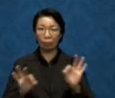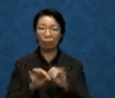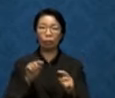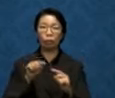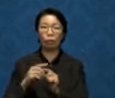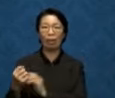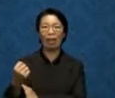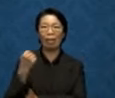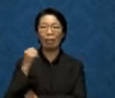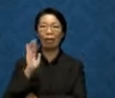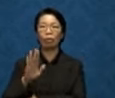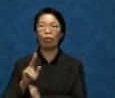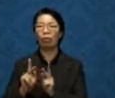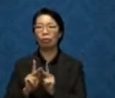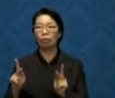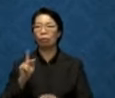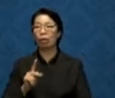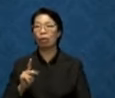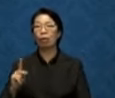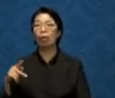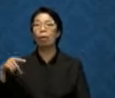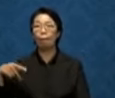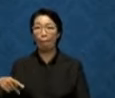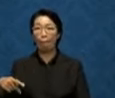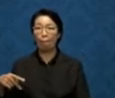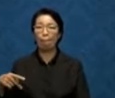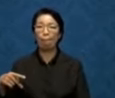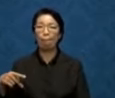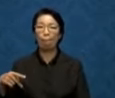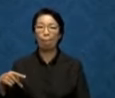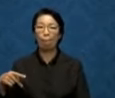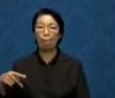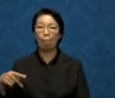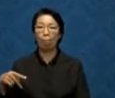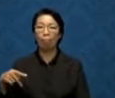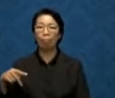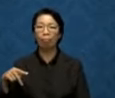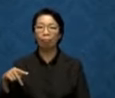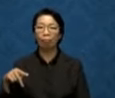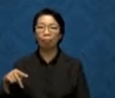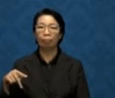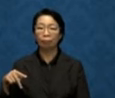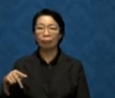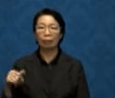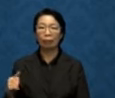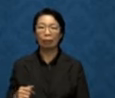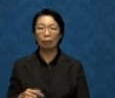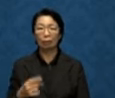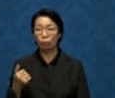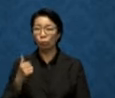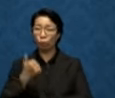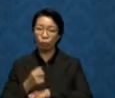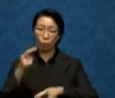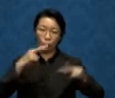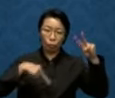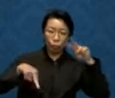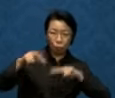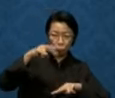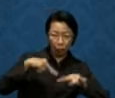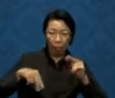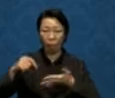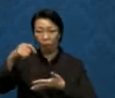ของคณะกรรมการกำกับกิจการพลังงานสรุปก็คือมีอำนาจในการกำกับตรวจสอบ